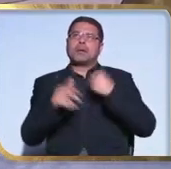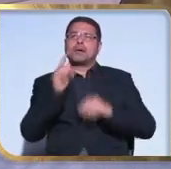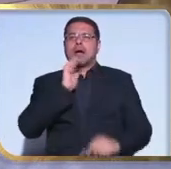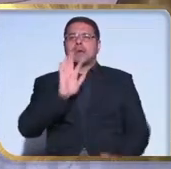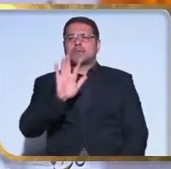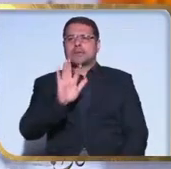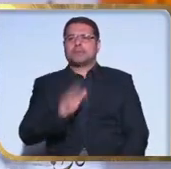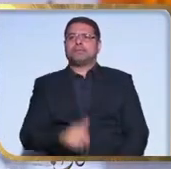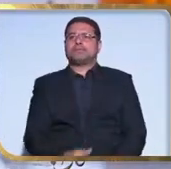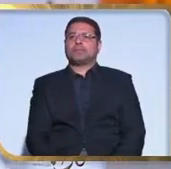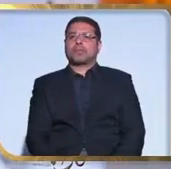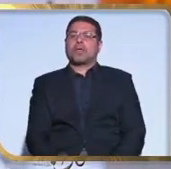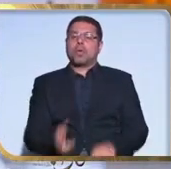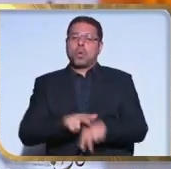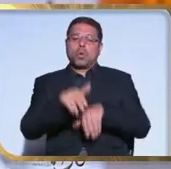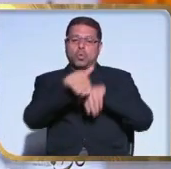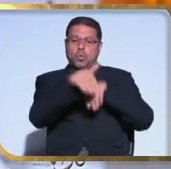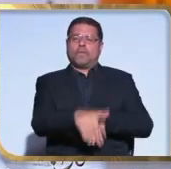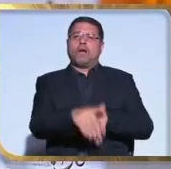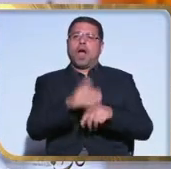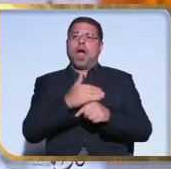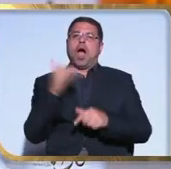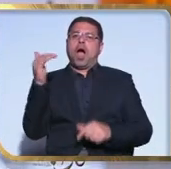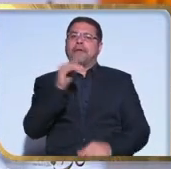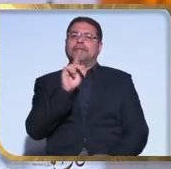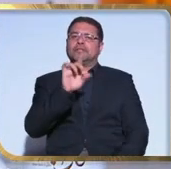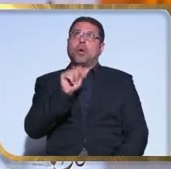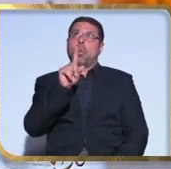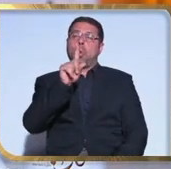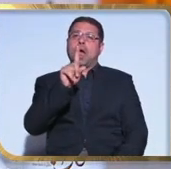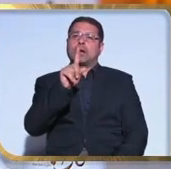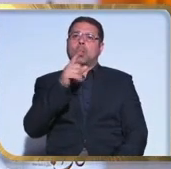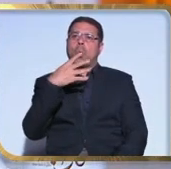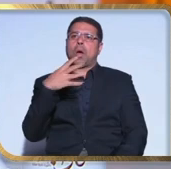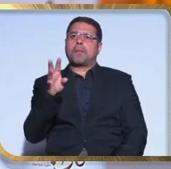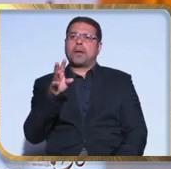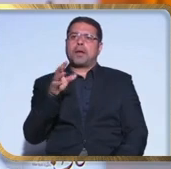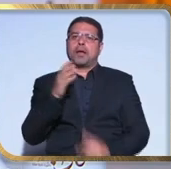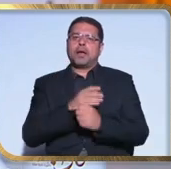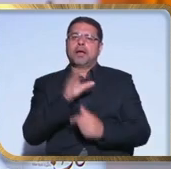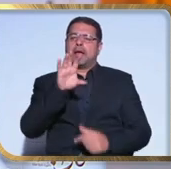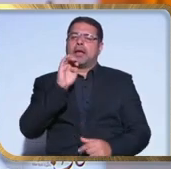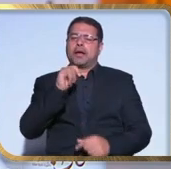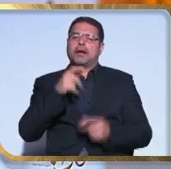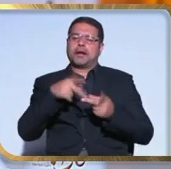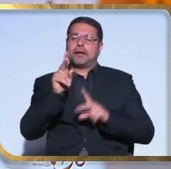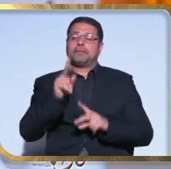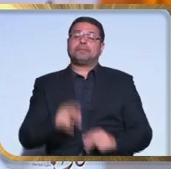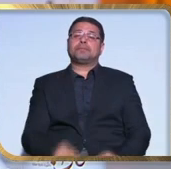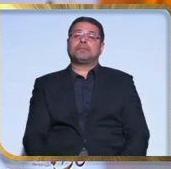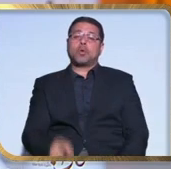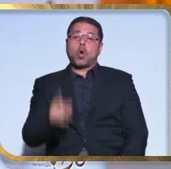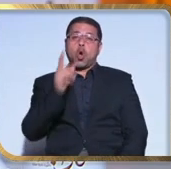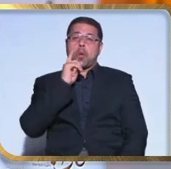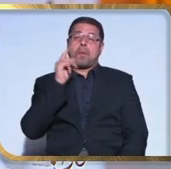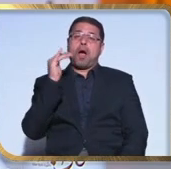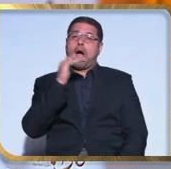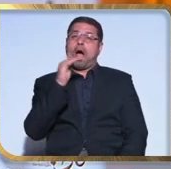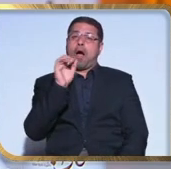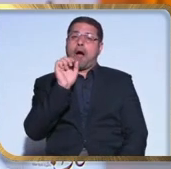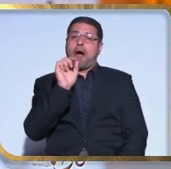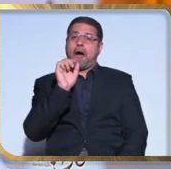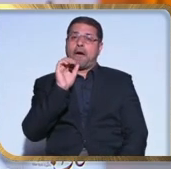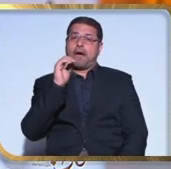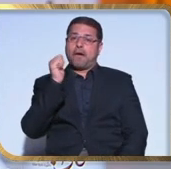سنوات وتوفيت ستنا حفصه سنه 41 هجريه امنا حفصه كان ليها دور